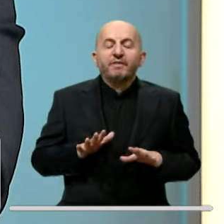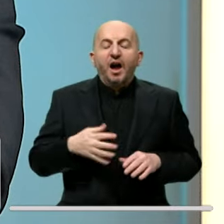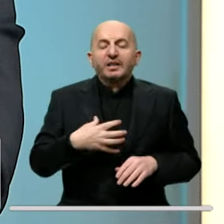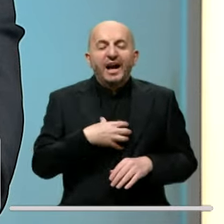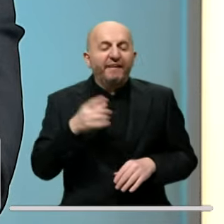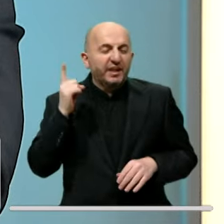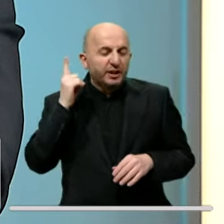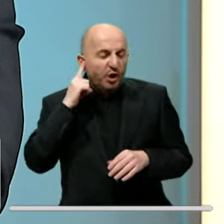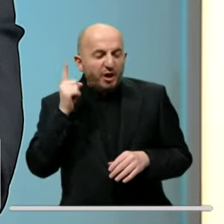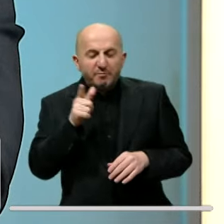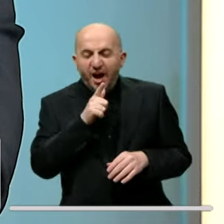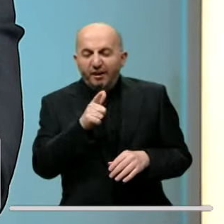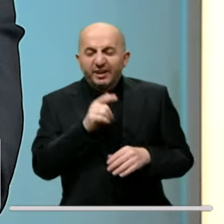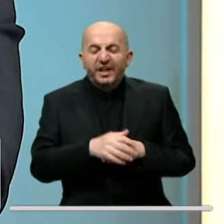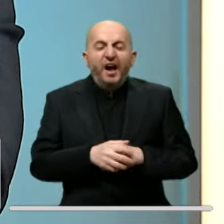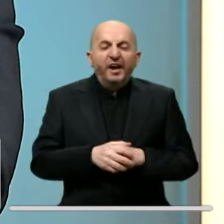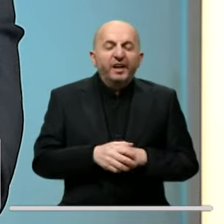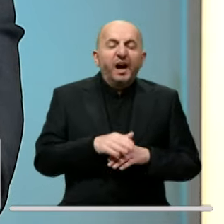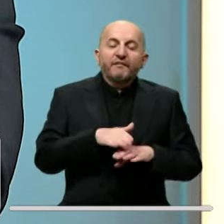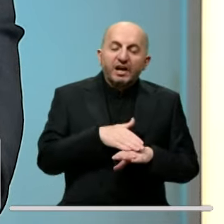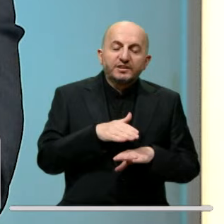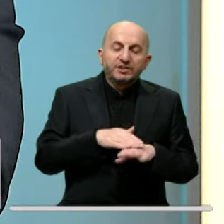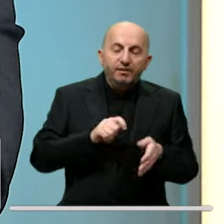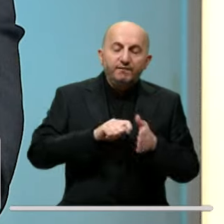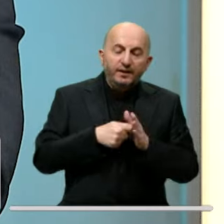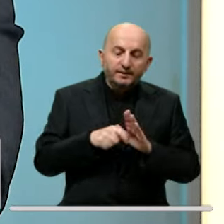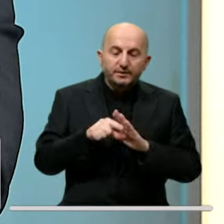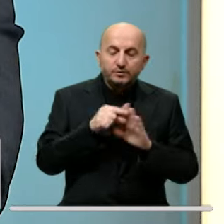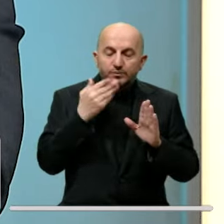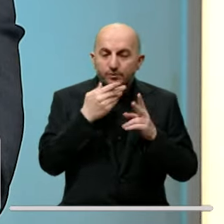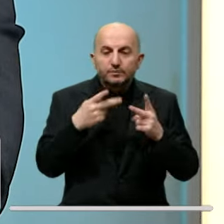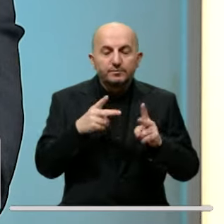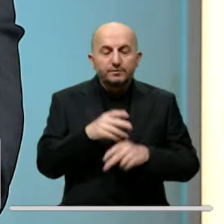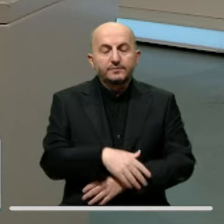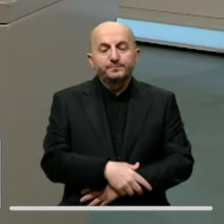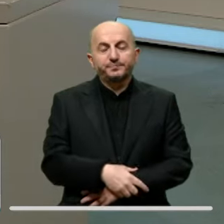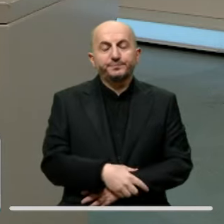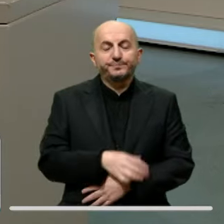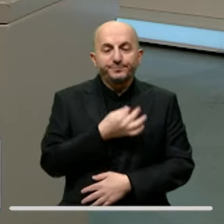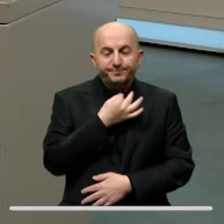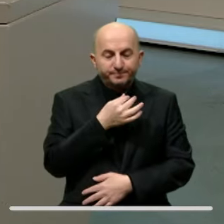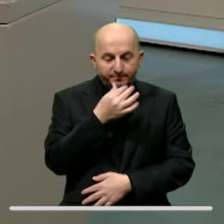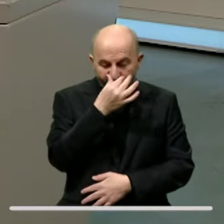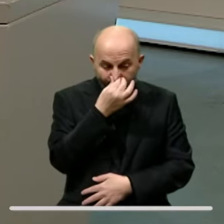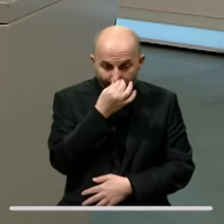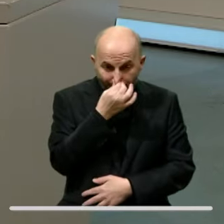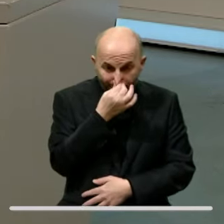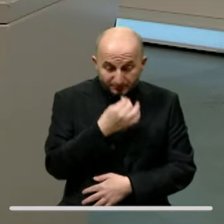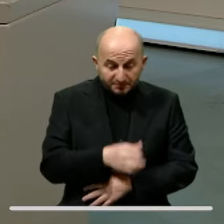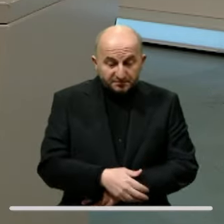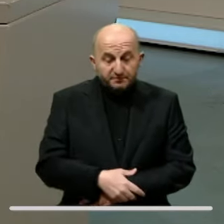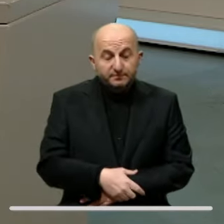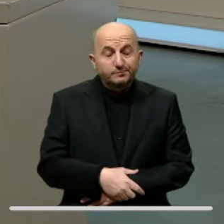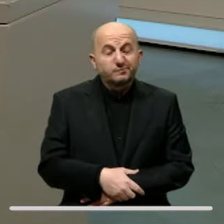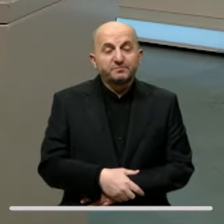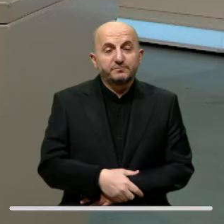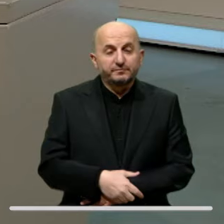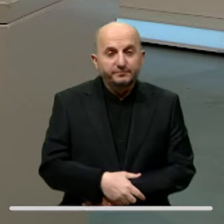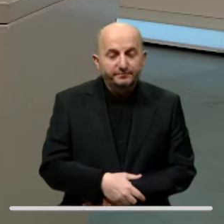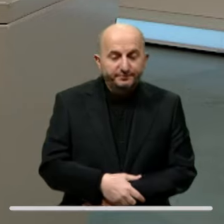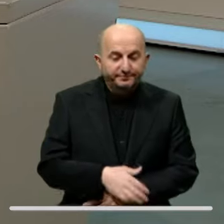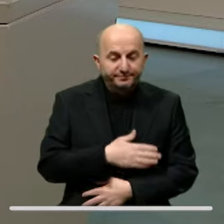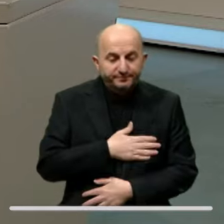kendi duyabileceği bir sesle yavaş yavaş Fatiha'yı okuyabilir. Eyvallah hocam, teşekkür ederiz. Adem Bey bir soru sormuş. Diyor